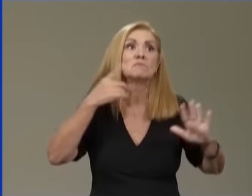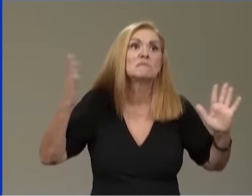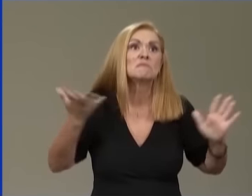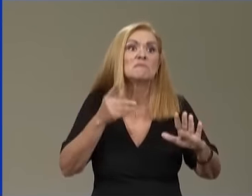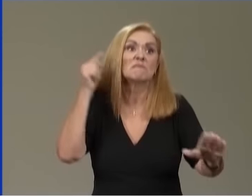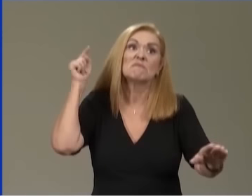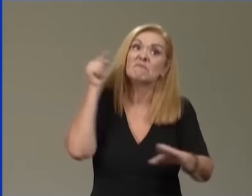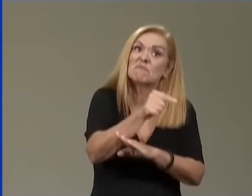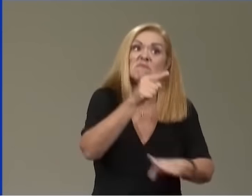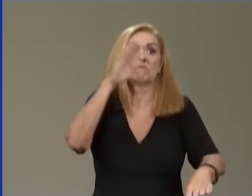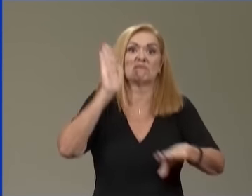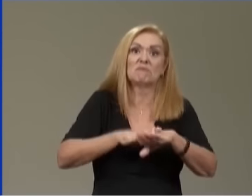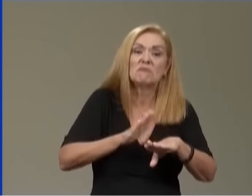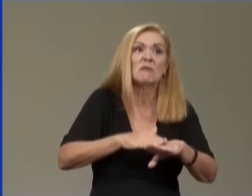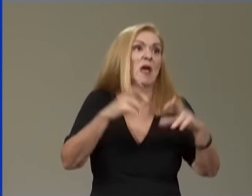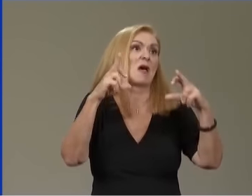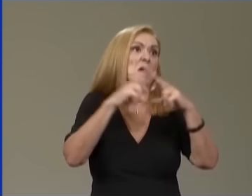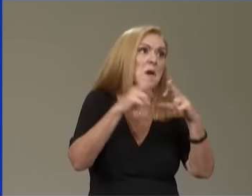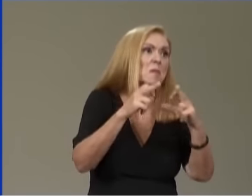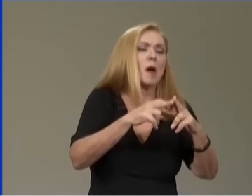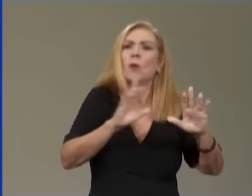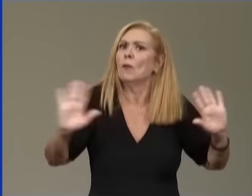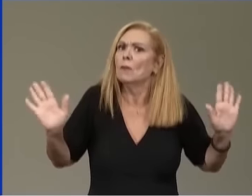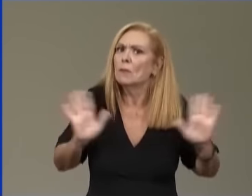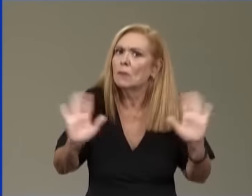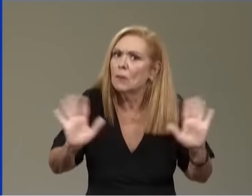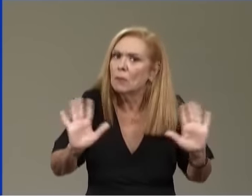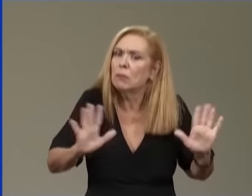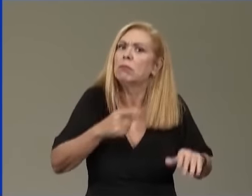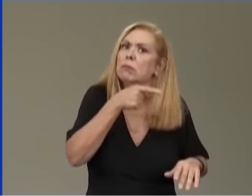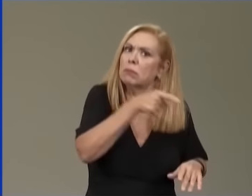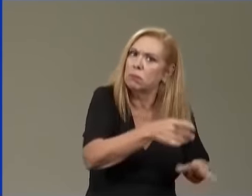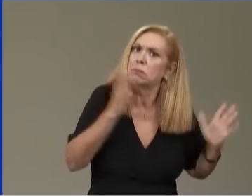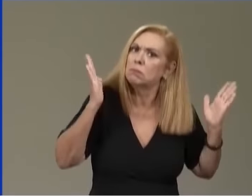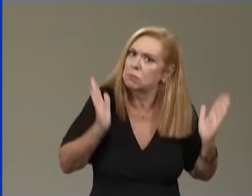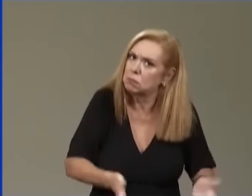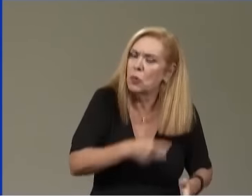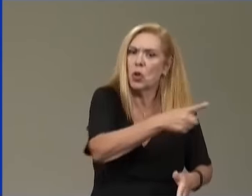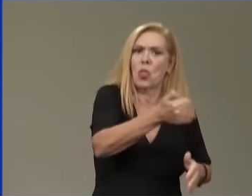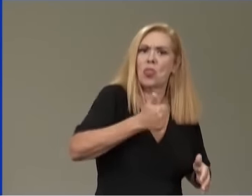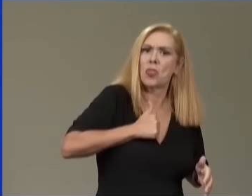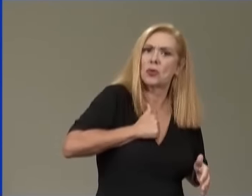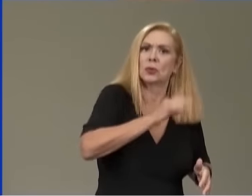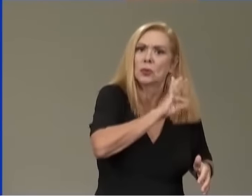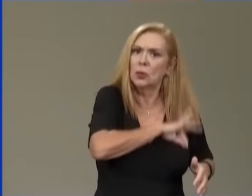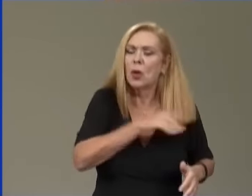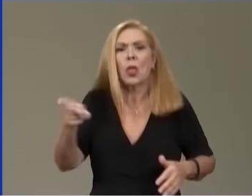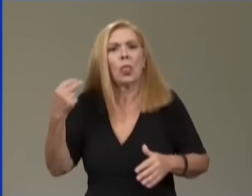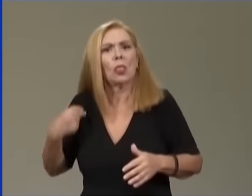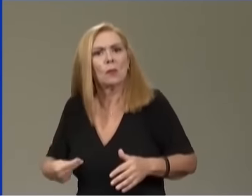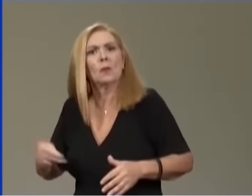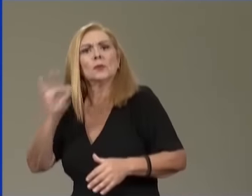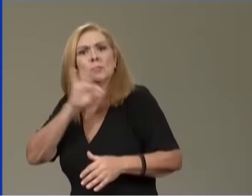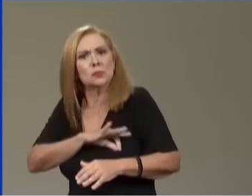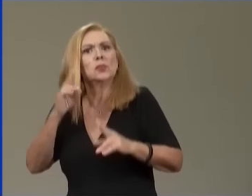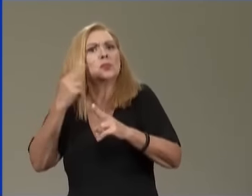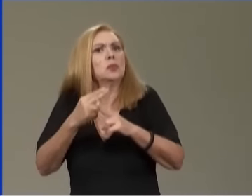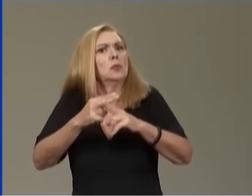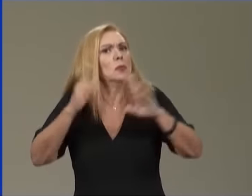τη συγκεκριμένη επιχειρηματική δραστηριότητα, η οποία εξάλλου αποφέρει και στους ιδιοκτήτες ακινήτων αλλά και στο δημόσιο σημαντικά